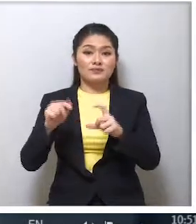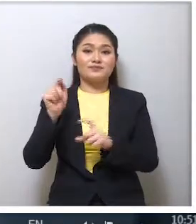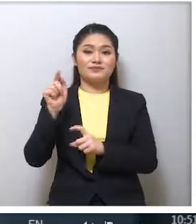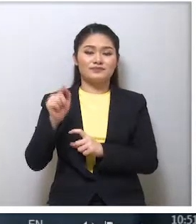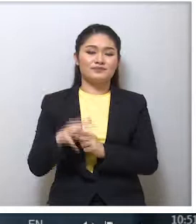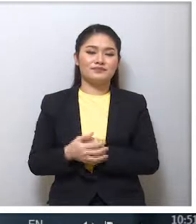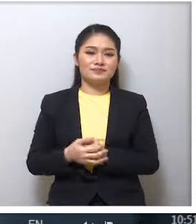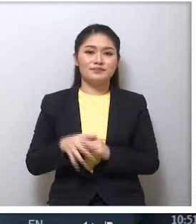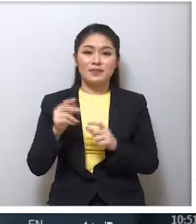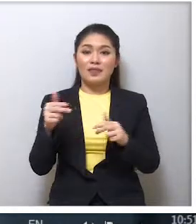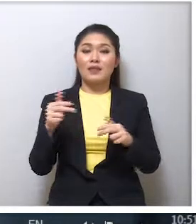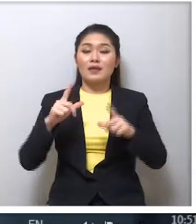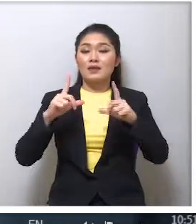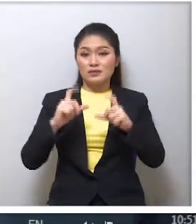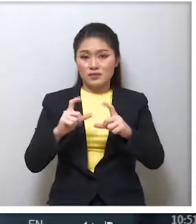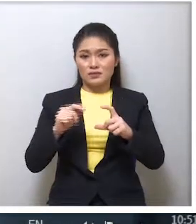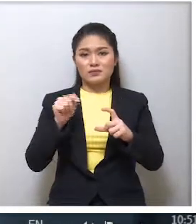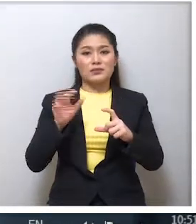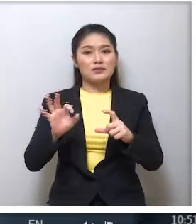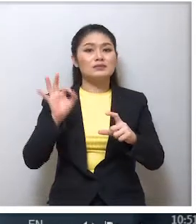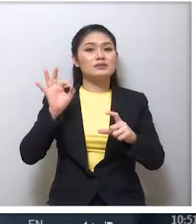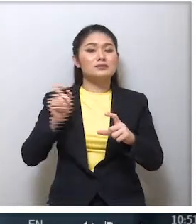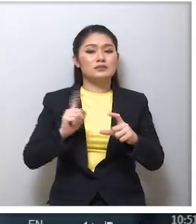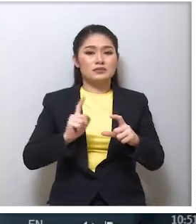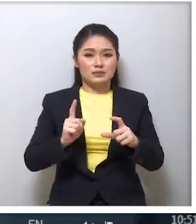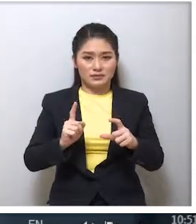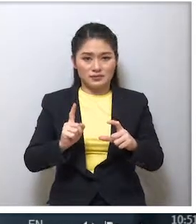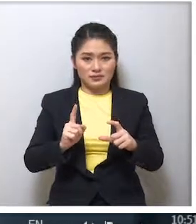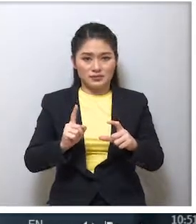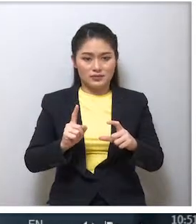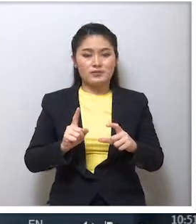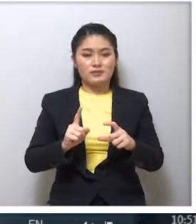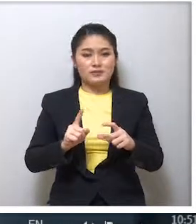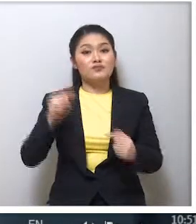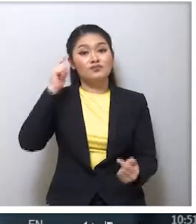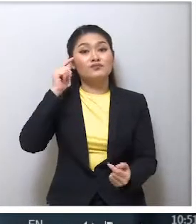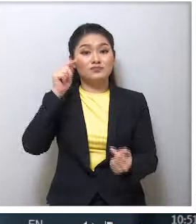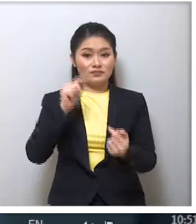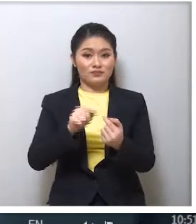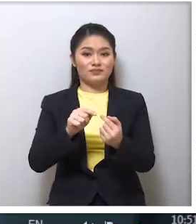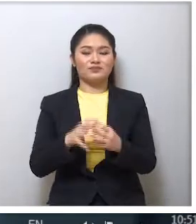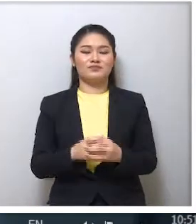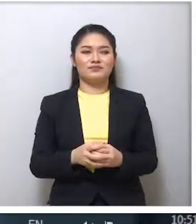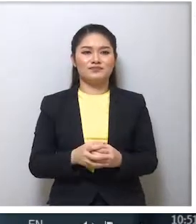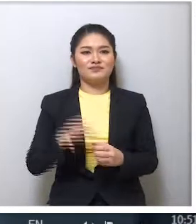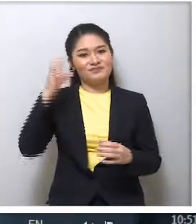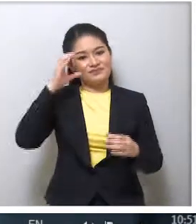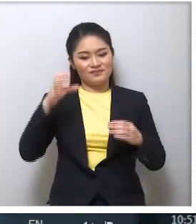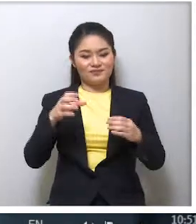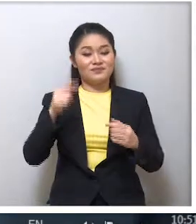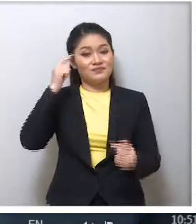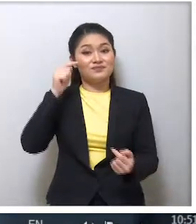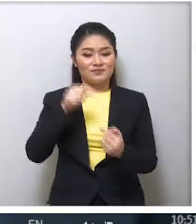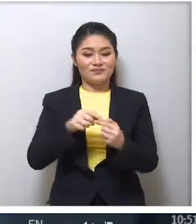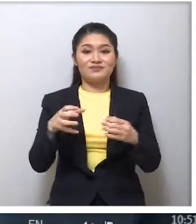แล้วคาเมล่าเนี่ยให้เราเลือกเป็นแบบทาร์เก็ตนะครับให้เลือกเป็นแบบทาร์เก็ต